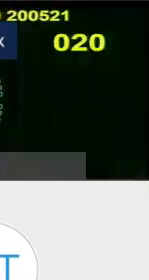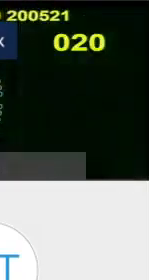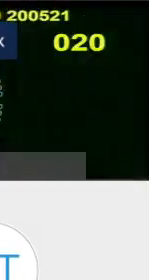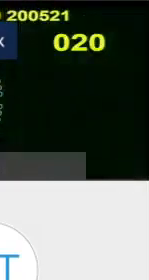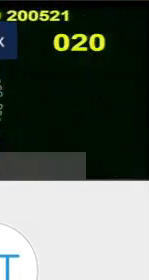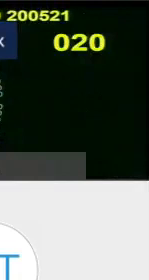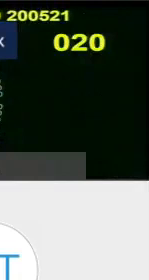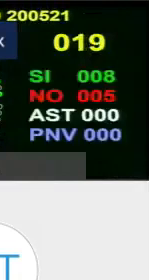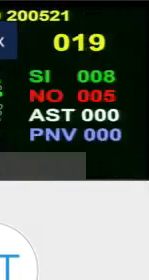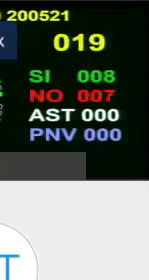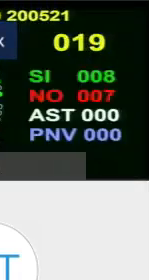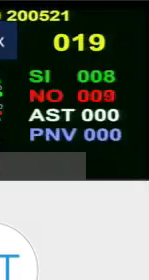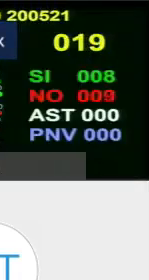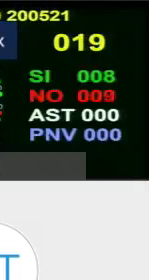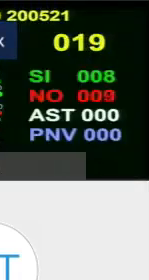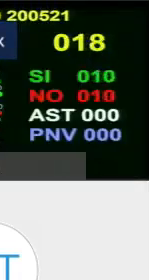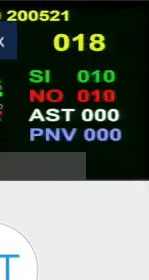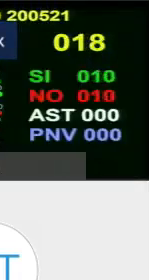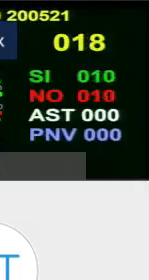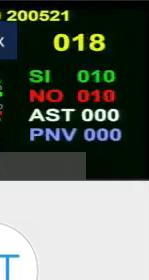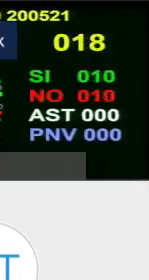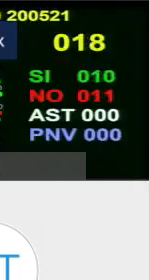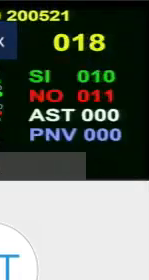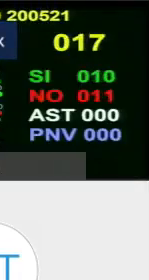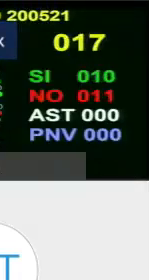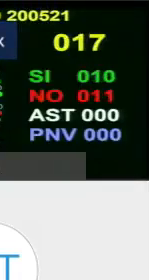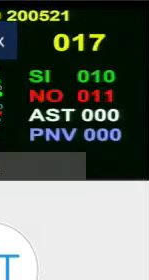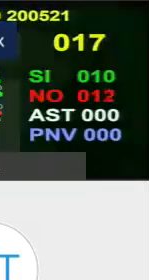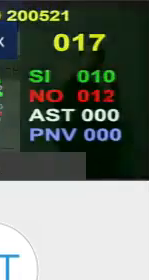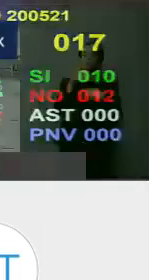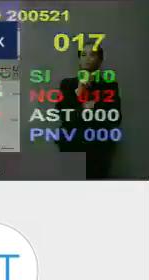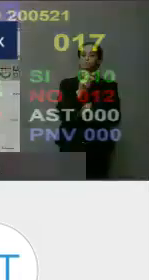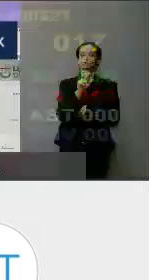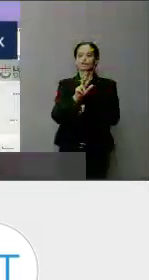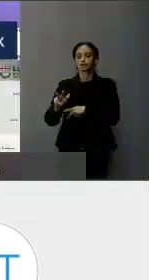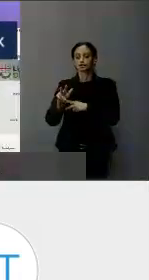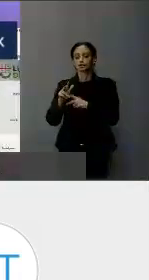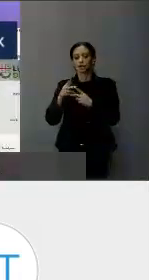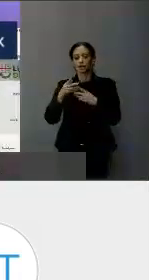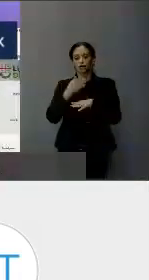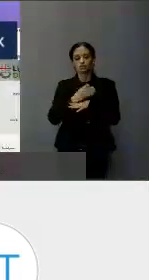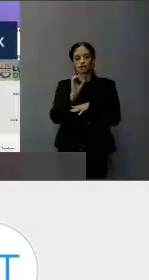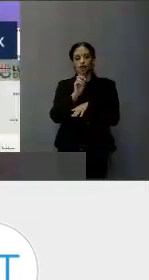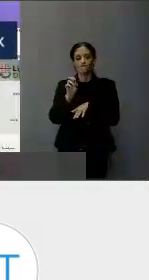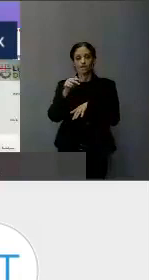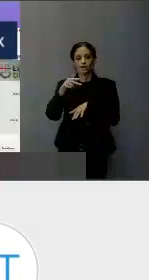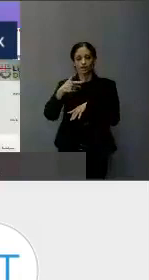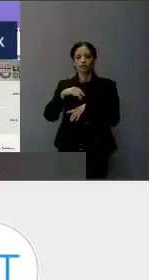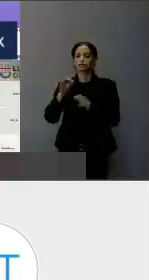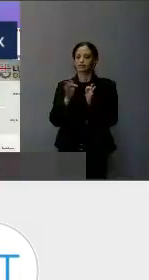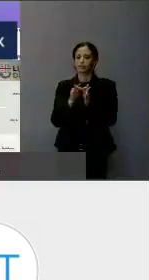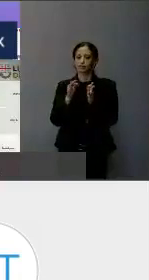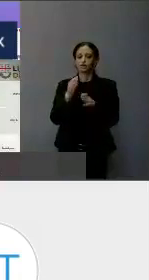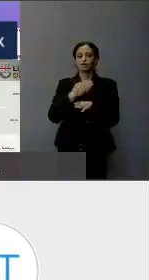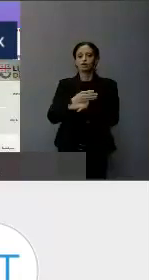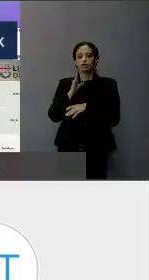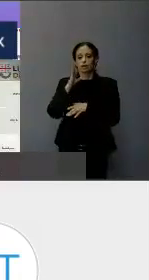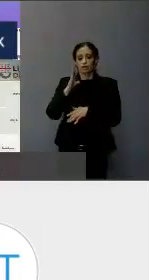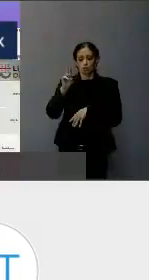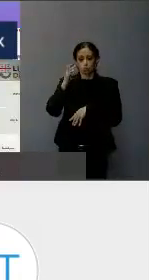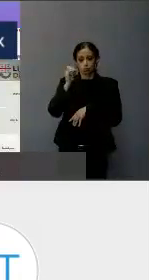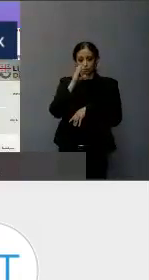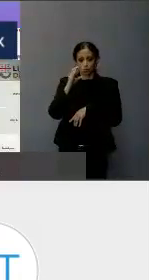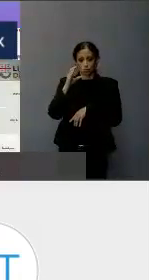si vota da remoto 233 consigliera venivo remore consigliera brucia lei